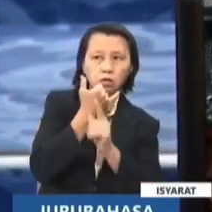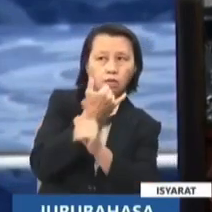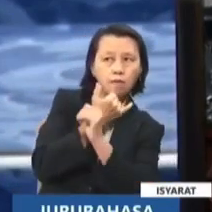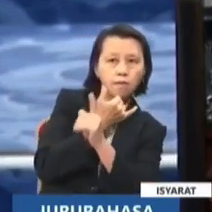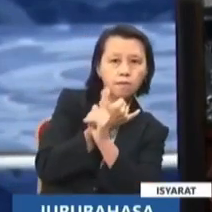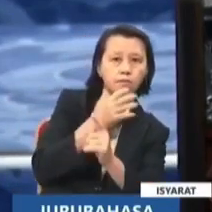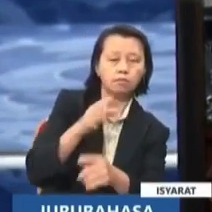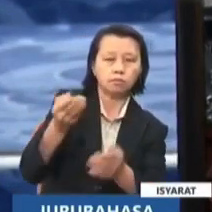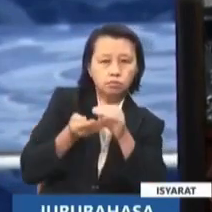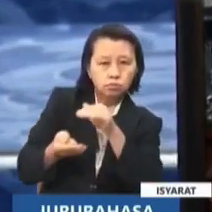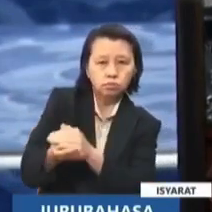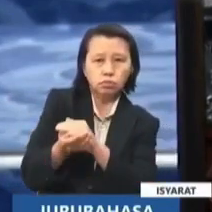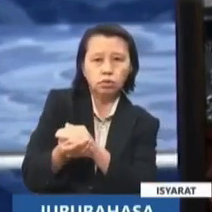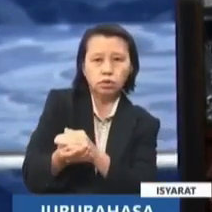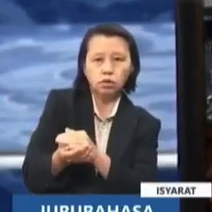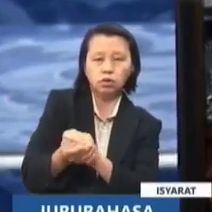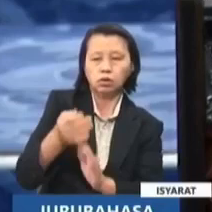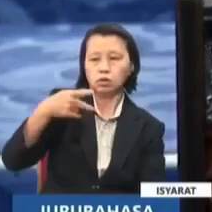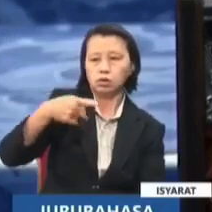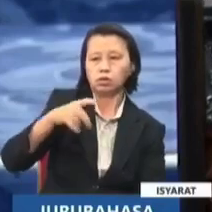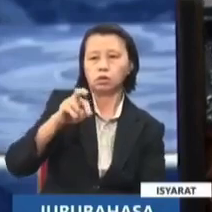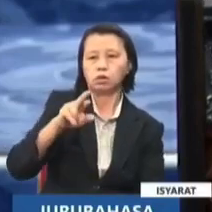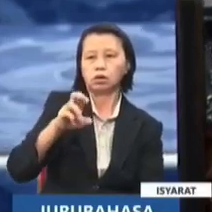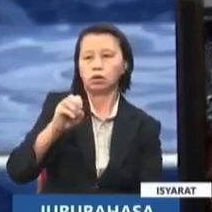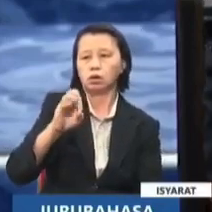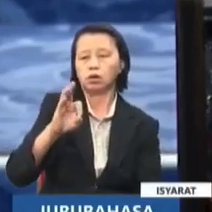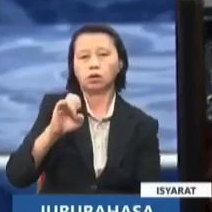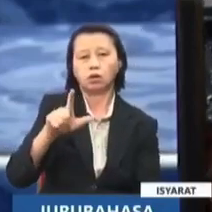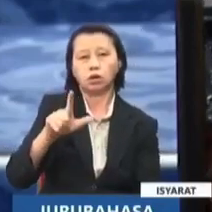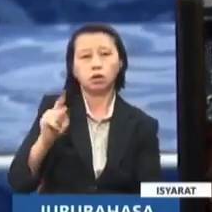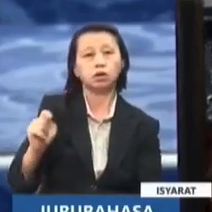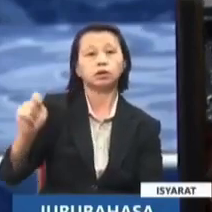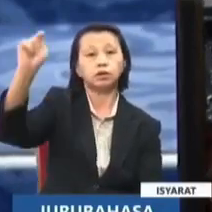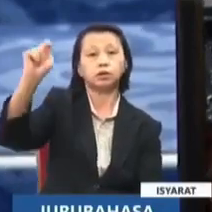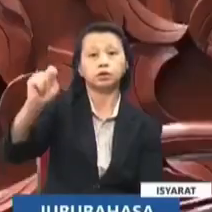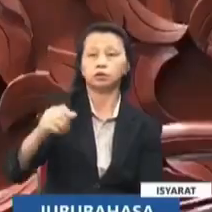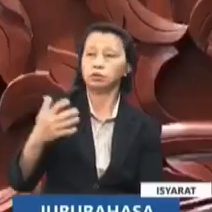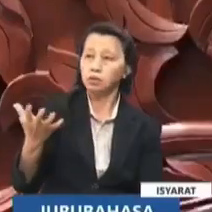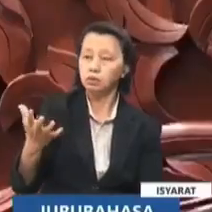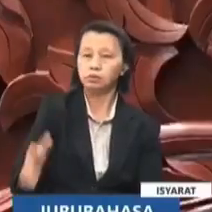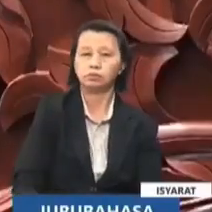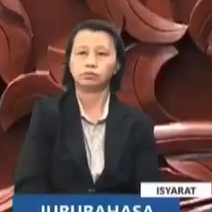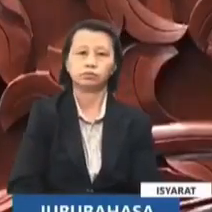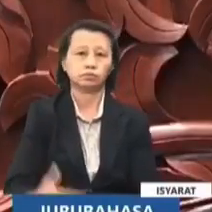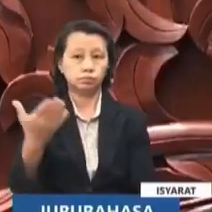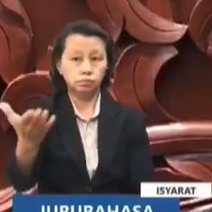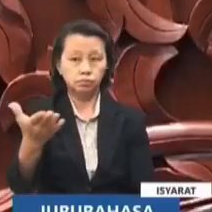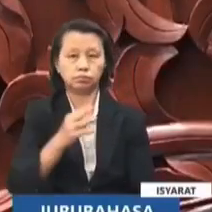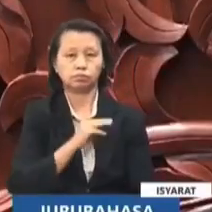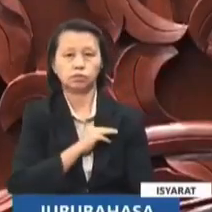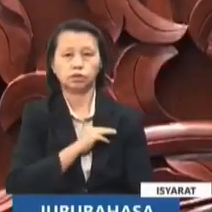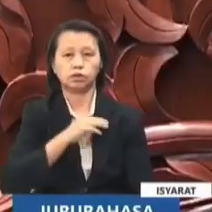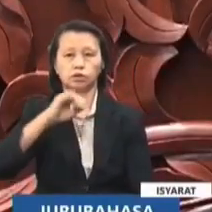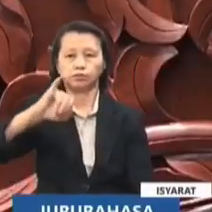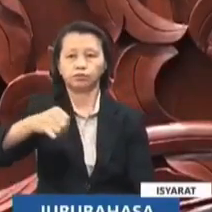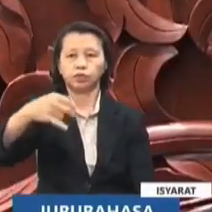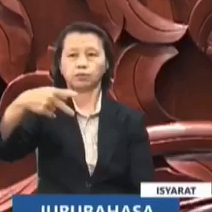laku dan rasuah berprofil tinggi. Sila, Menteri di Jabatan Perdana Menteri. 3